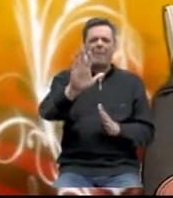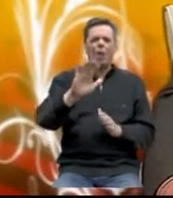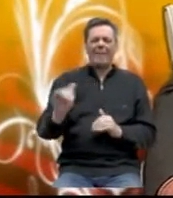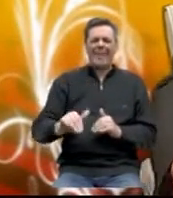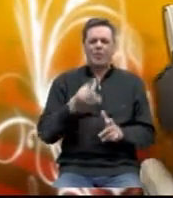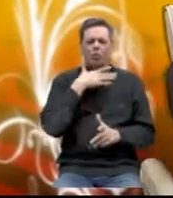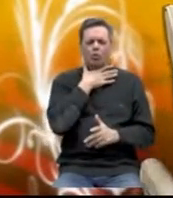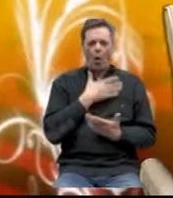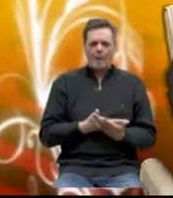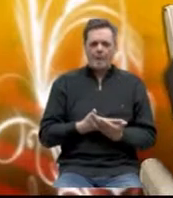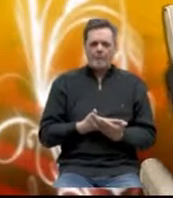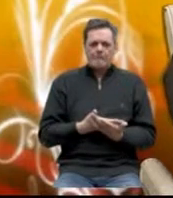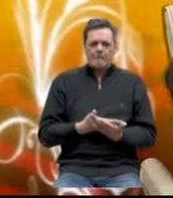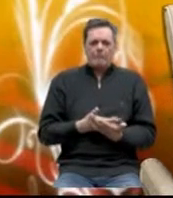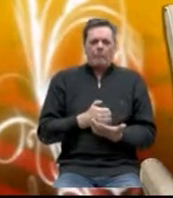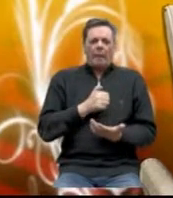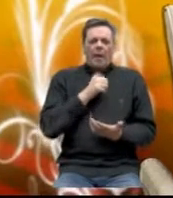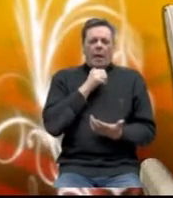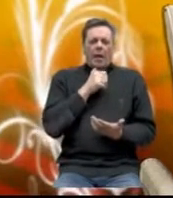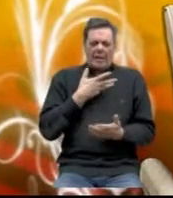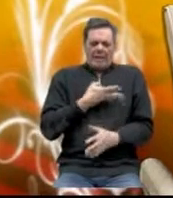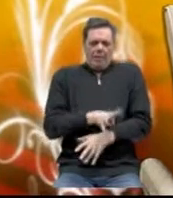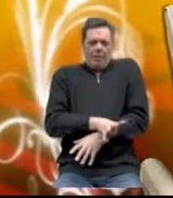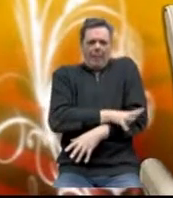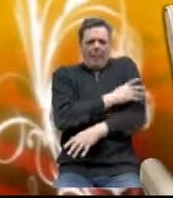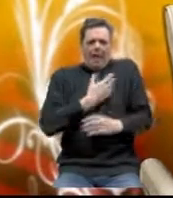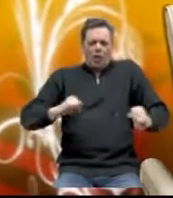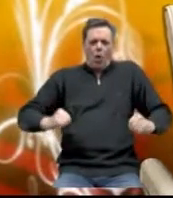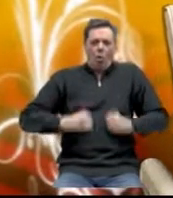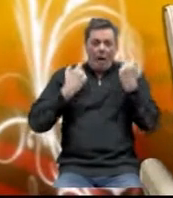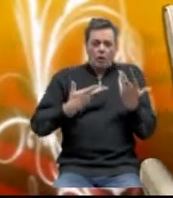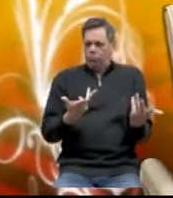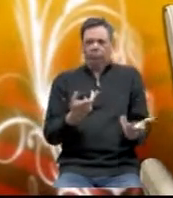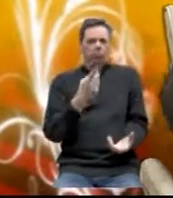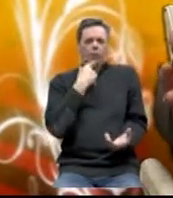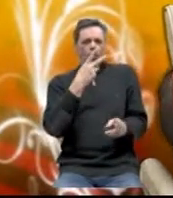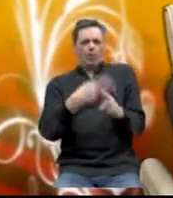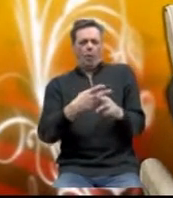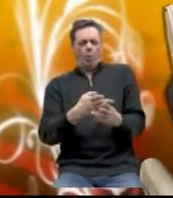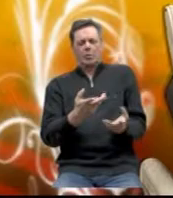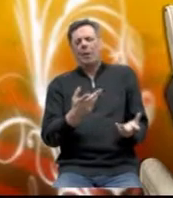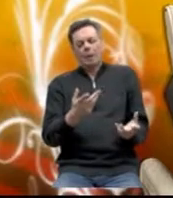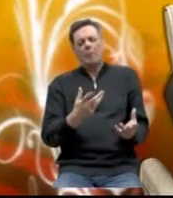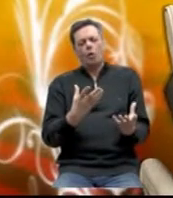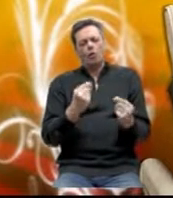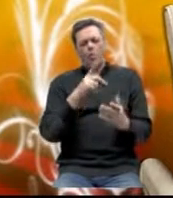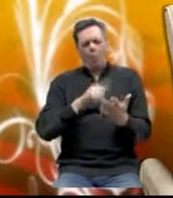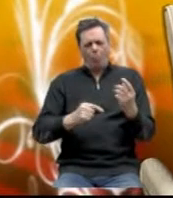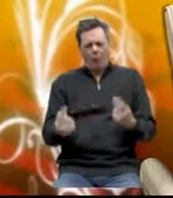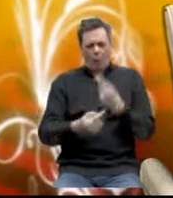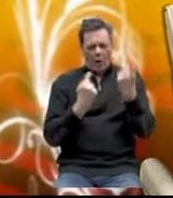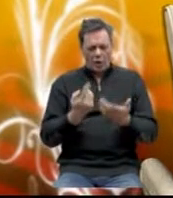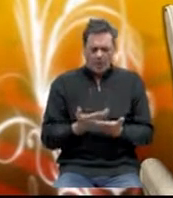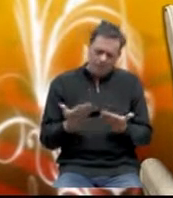u školi i da se ne naježe i preplaše kad čuju da je neko dijabetičar, što se najčešće događa. Prema